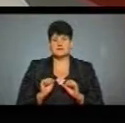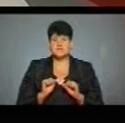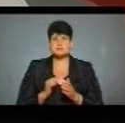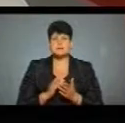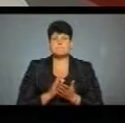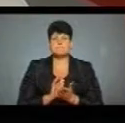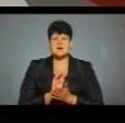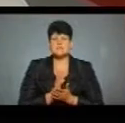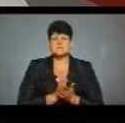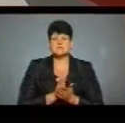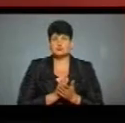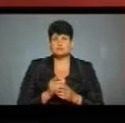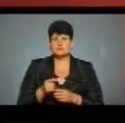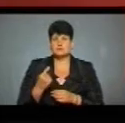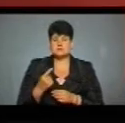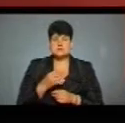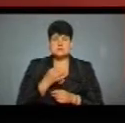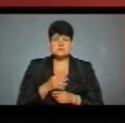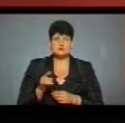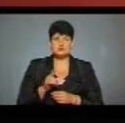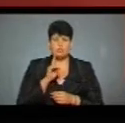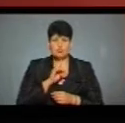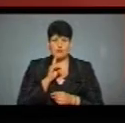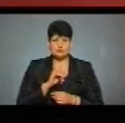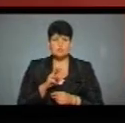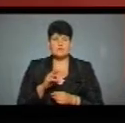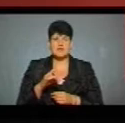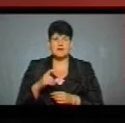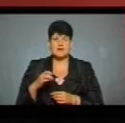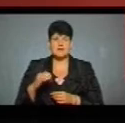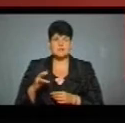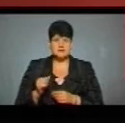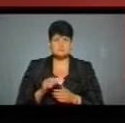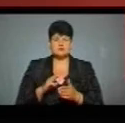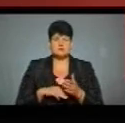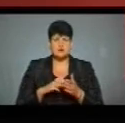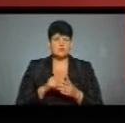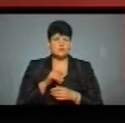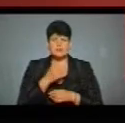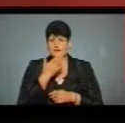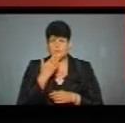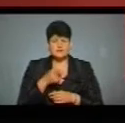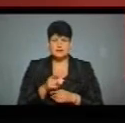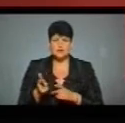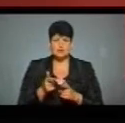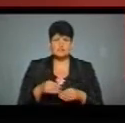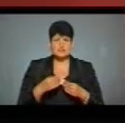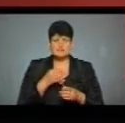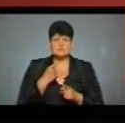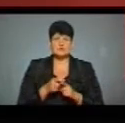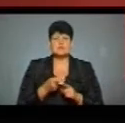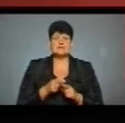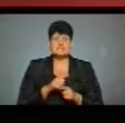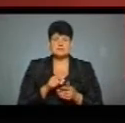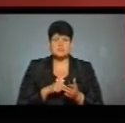прес-служби патрульної поліції у Тернопільській області сказала, що поки що механізмів стягнення штрафів у них немає, вони не готові дати відповідь на ці запитання,